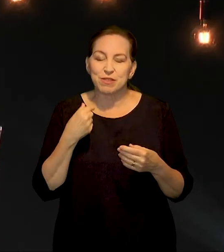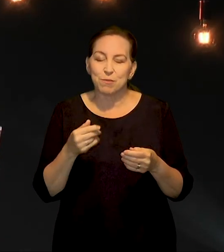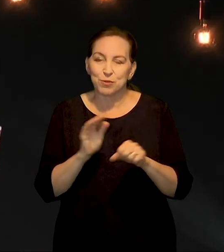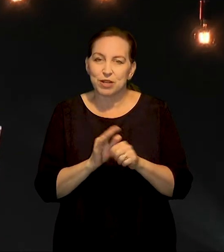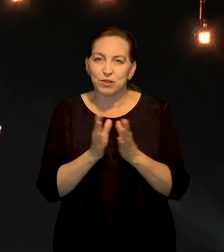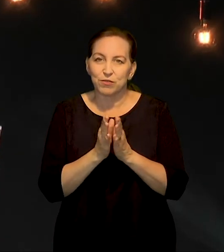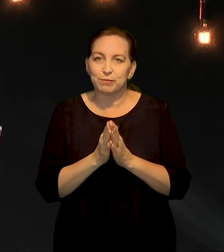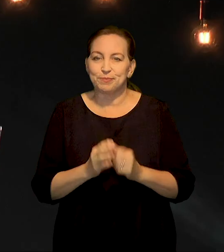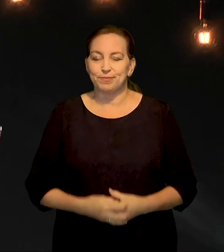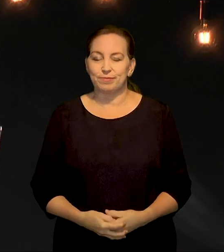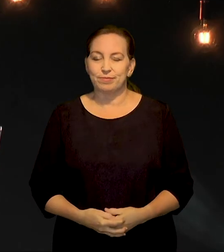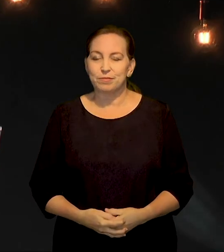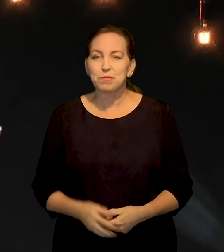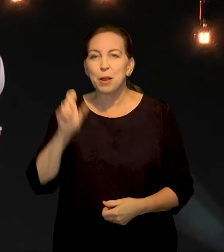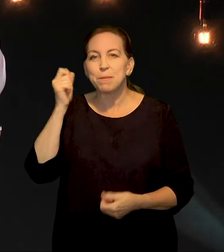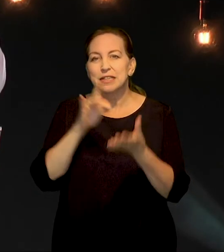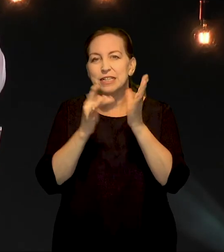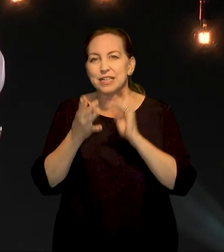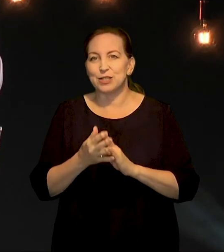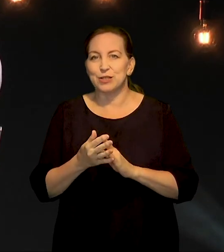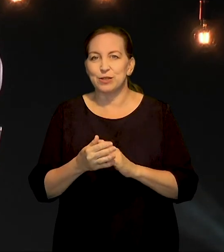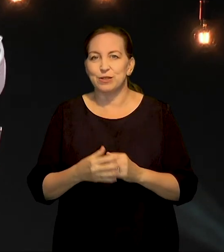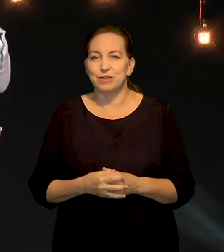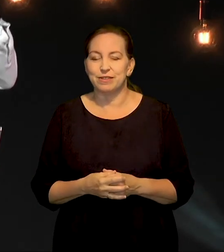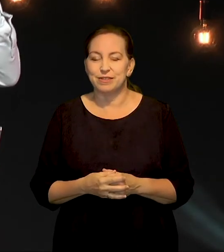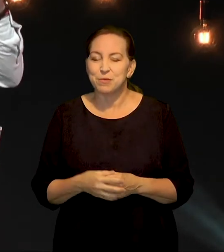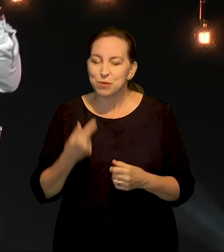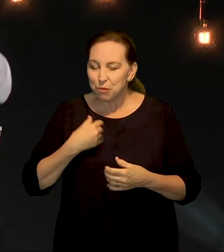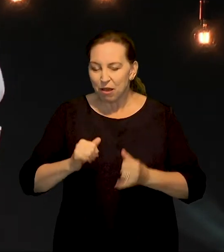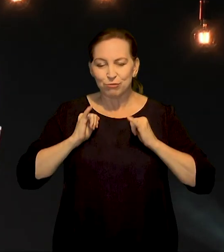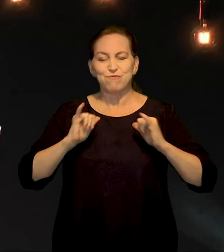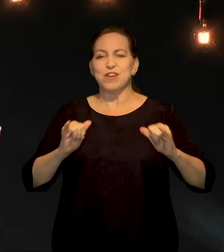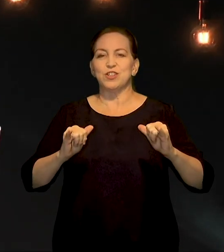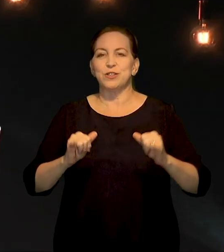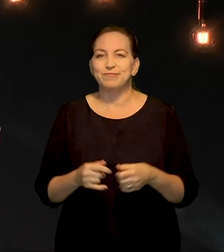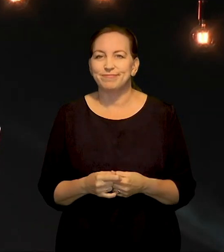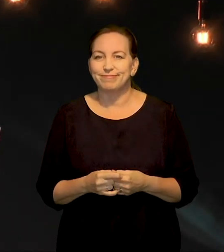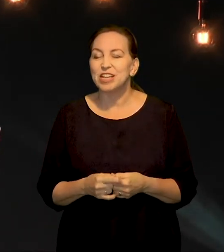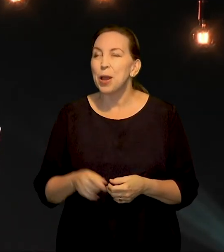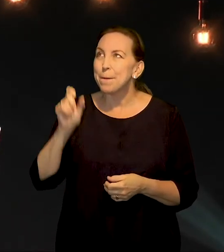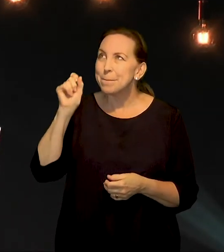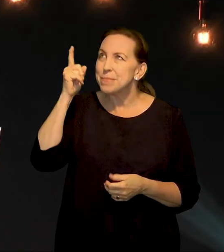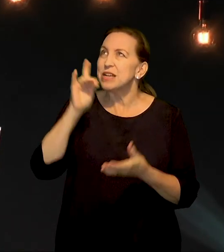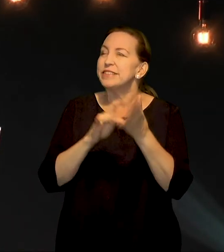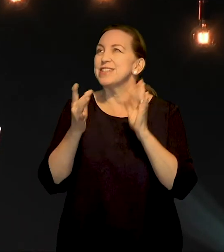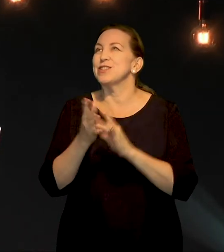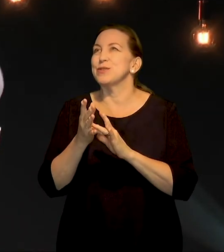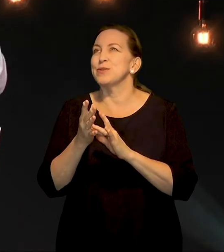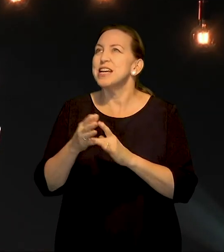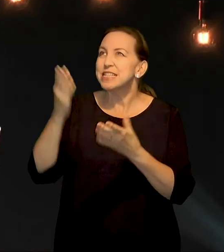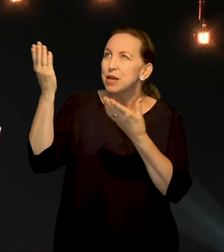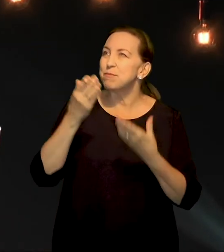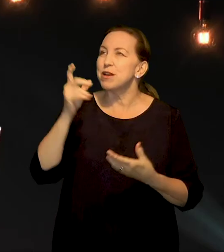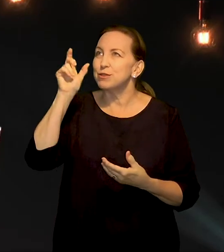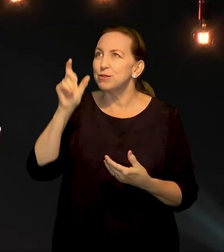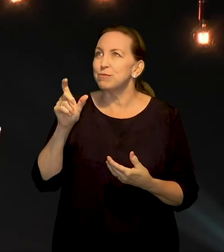Chcę się modlić. Czy chcesz, proste pytanie, czy chcesz znać serce właściciela i rozumieć jego